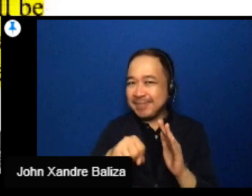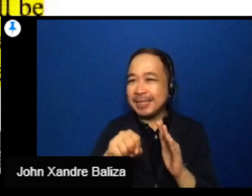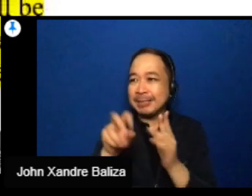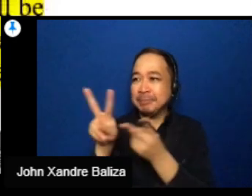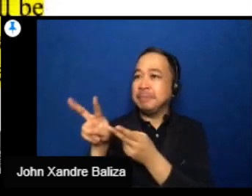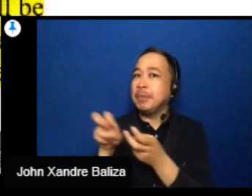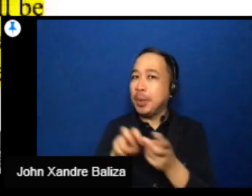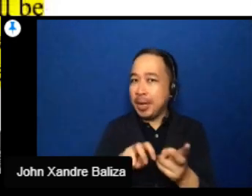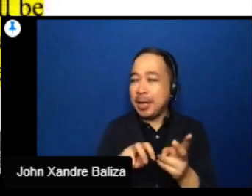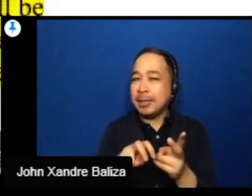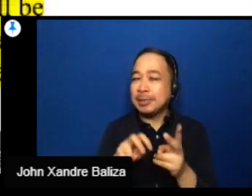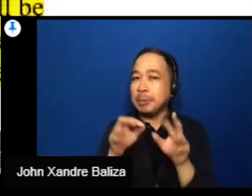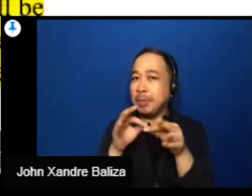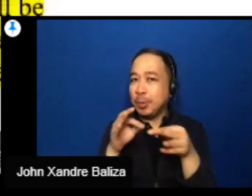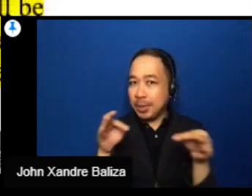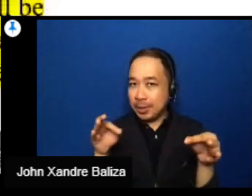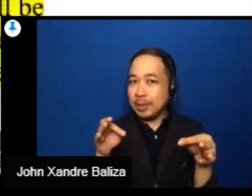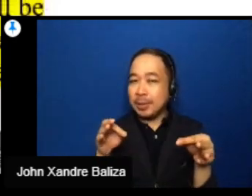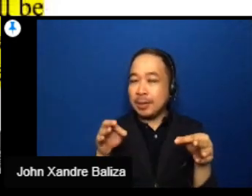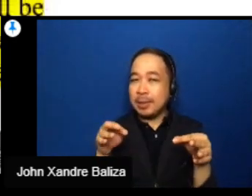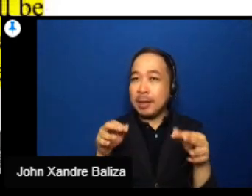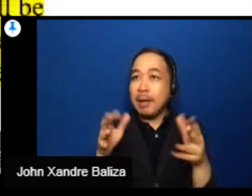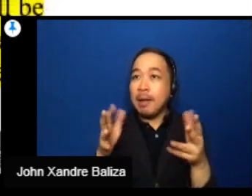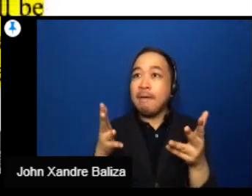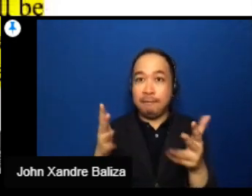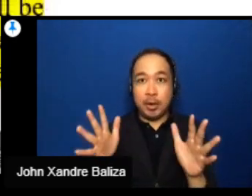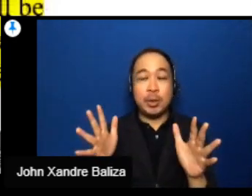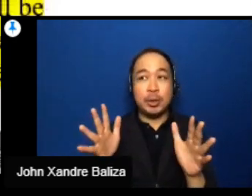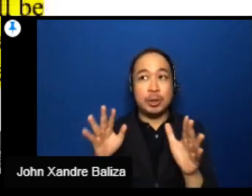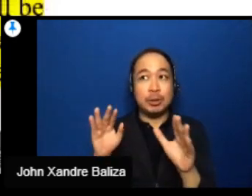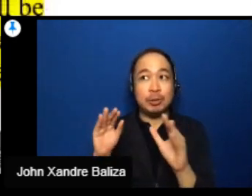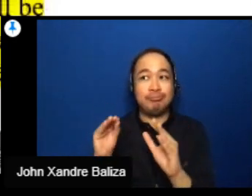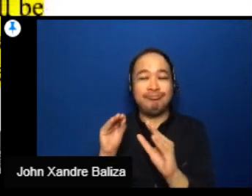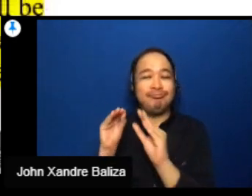уже были одобрены на международных форумах.